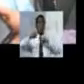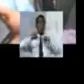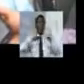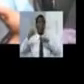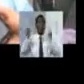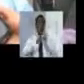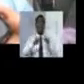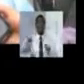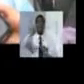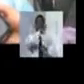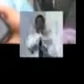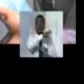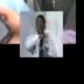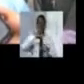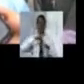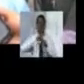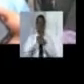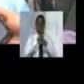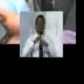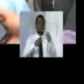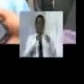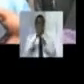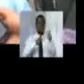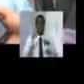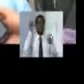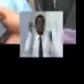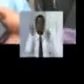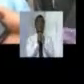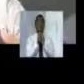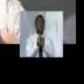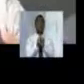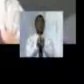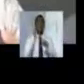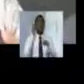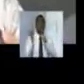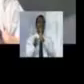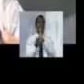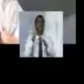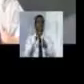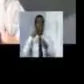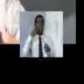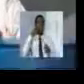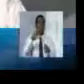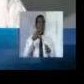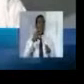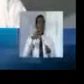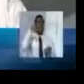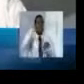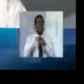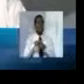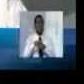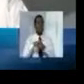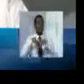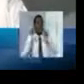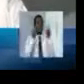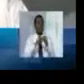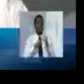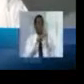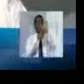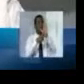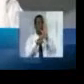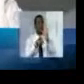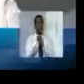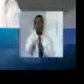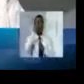les renseignements entre les administrations et cela grâce aux technologies. Et ce que nous avons vu tout à l'heure dans la salle de commandement nous montre